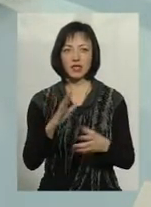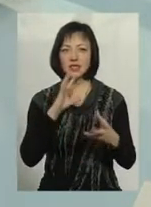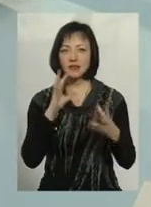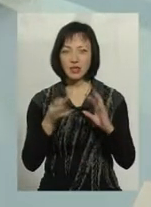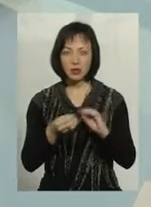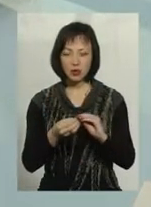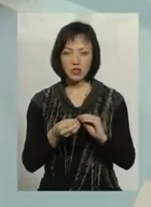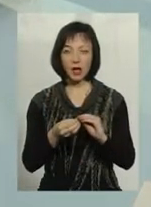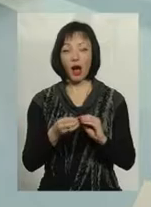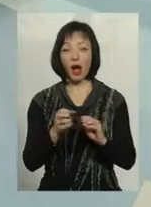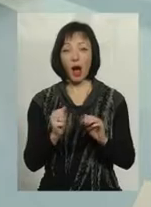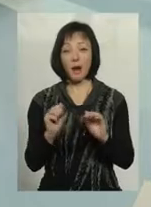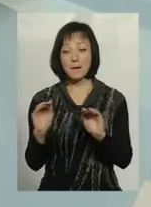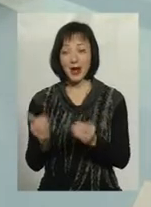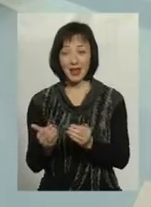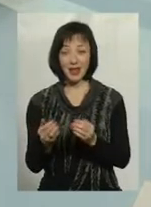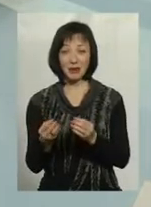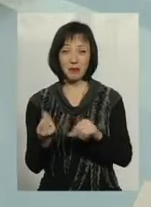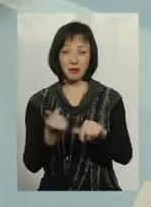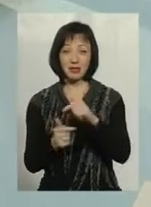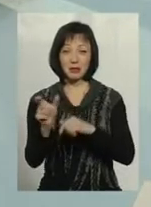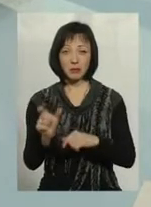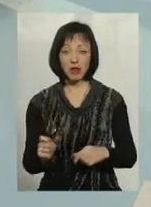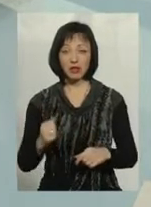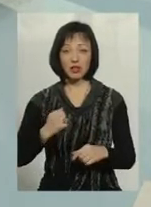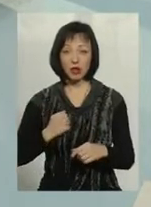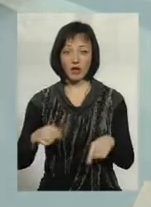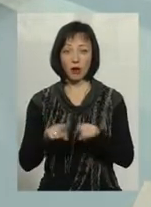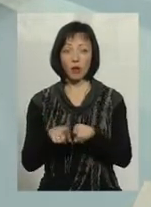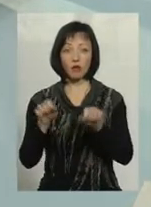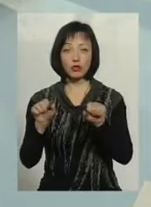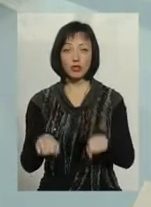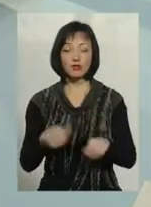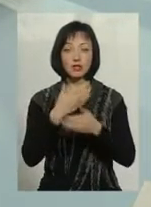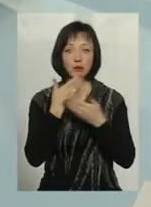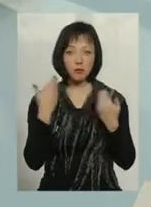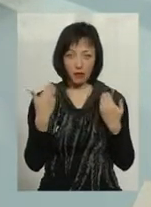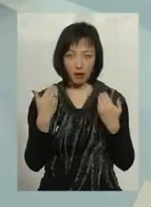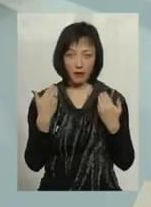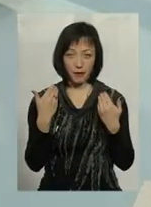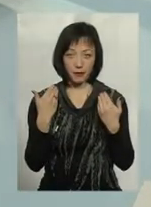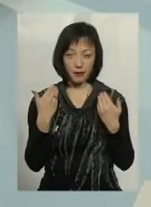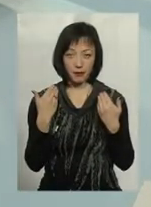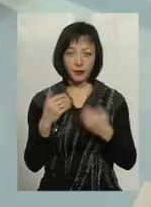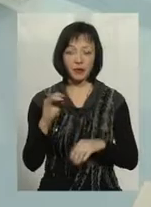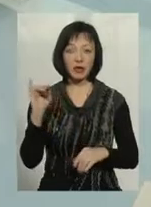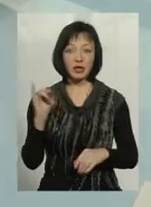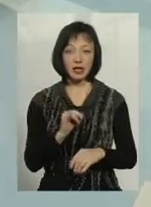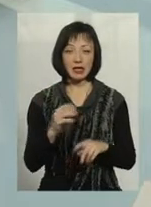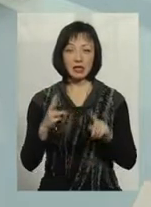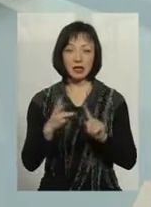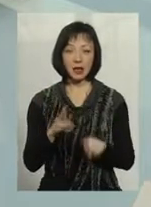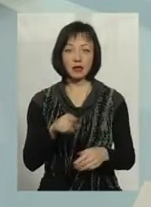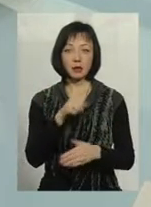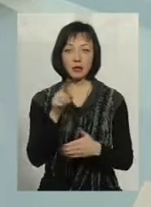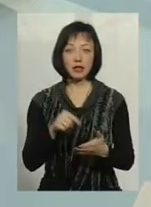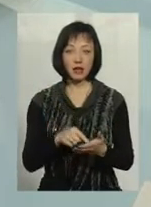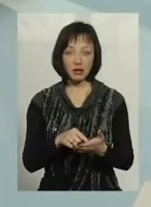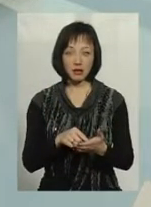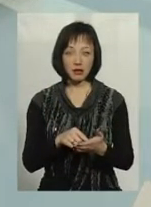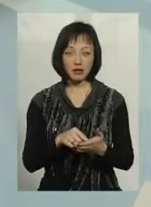Наталю, дякую вам за запитання. Такі запитання часто лунають від представників того бізнесу, в